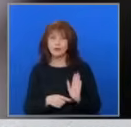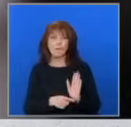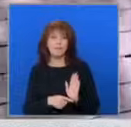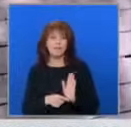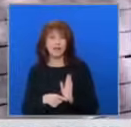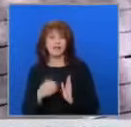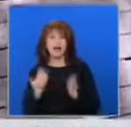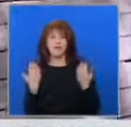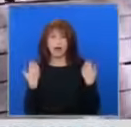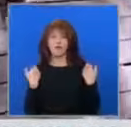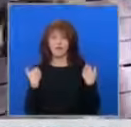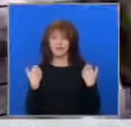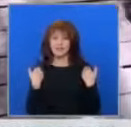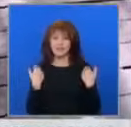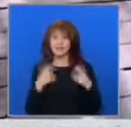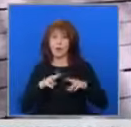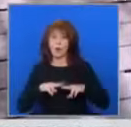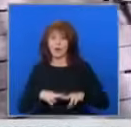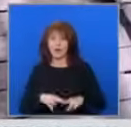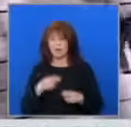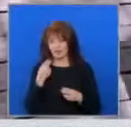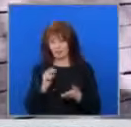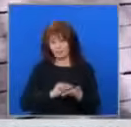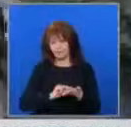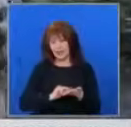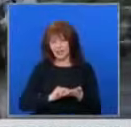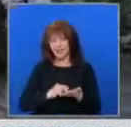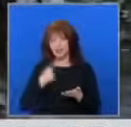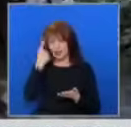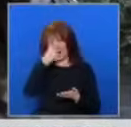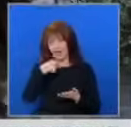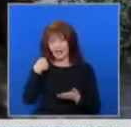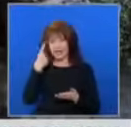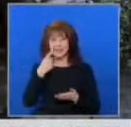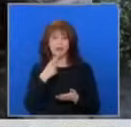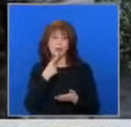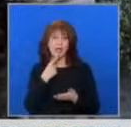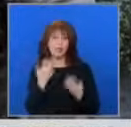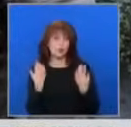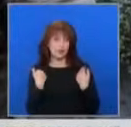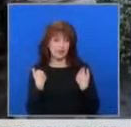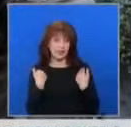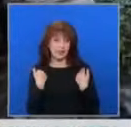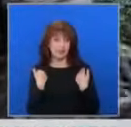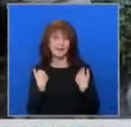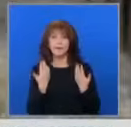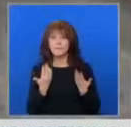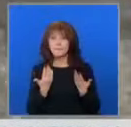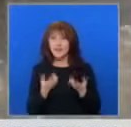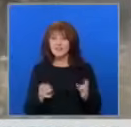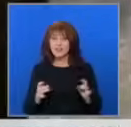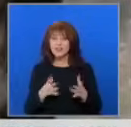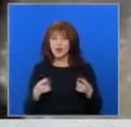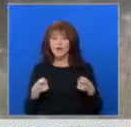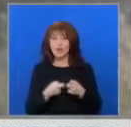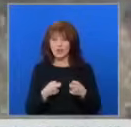представители на висши учебни заведения, които издават удостоверение, че дадено лице е студент или докторант. Според разследване на BBC от началото